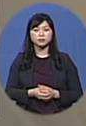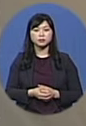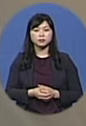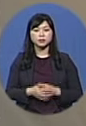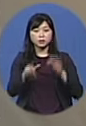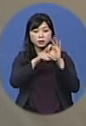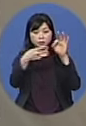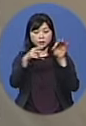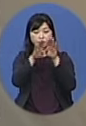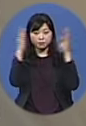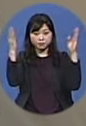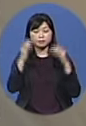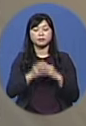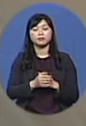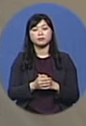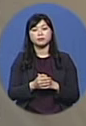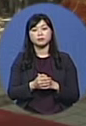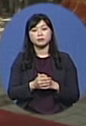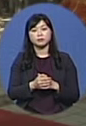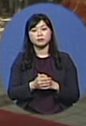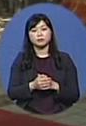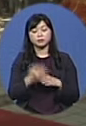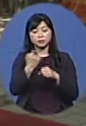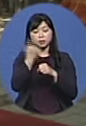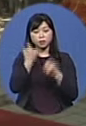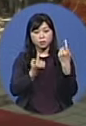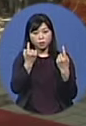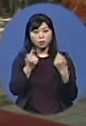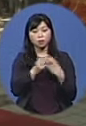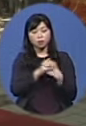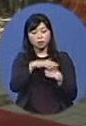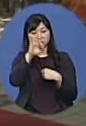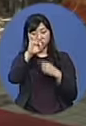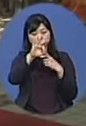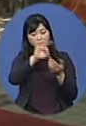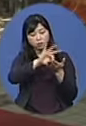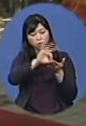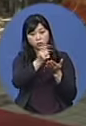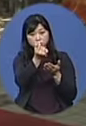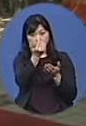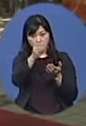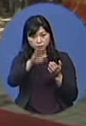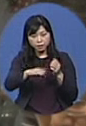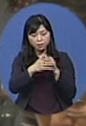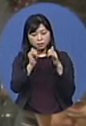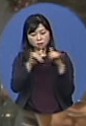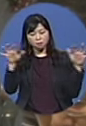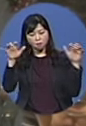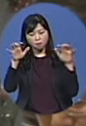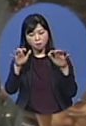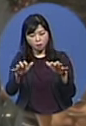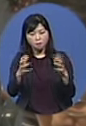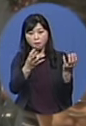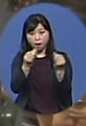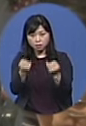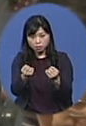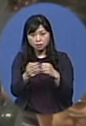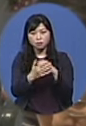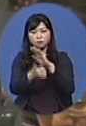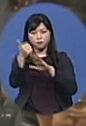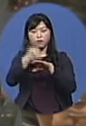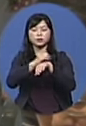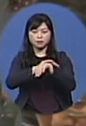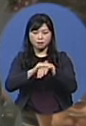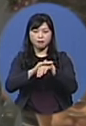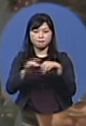2일 개막한 가을꽃축제는 예년보다 적은 예산으로 준비했지만 시민들의 참여로 보다 성황 위에 일궈낼